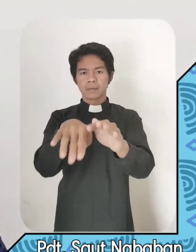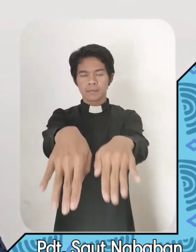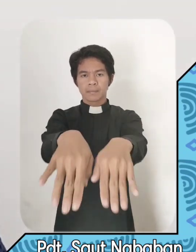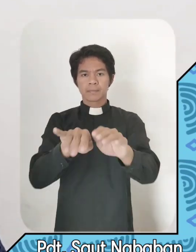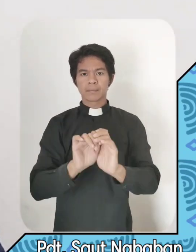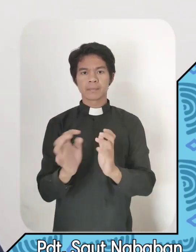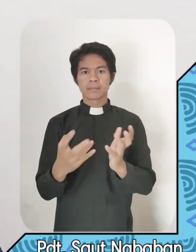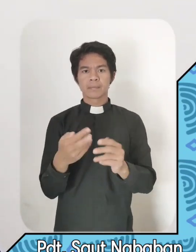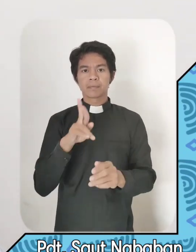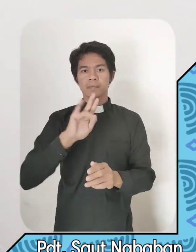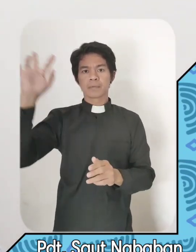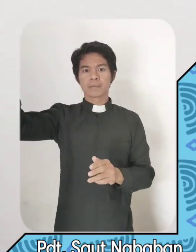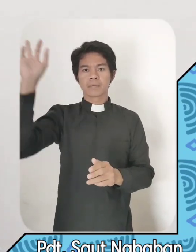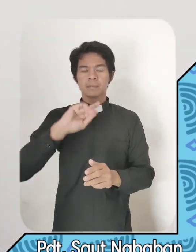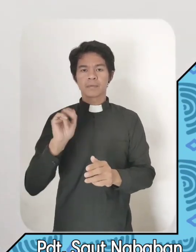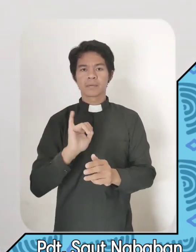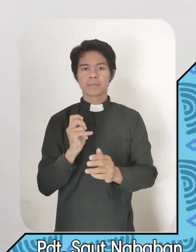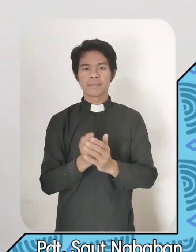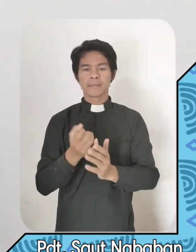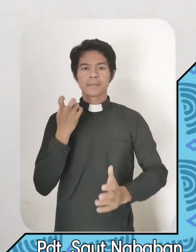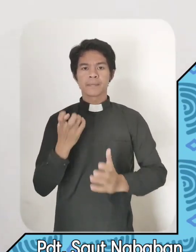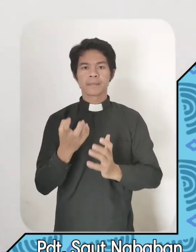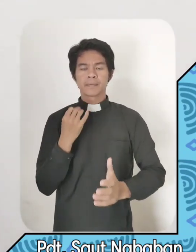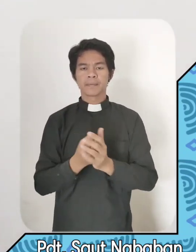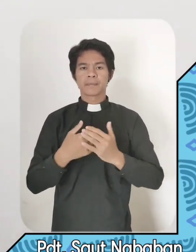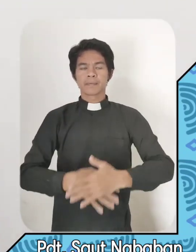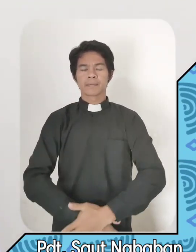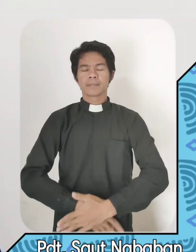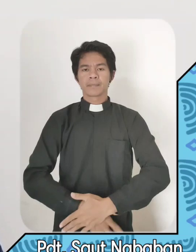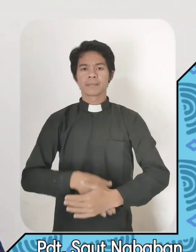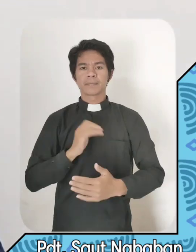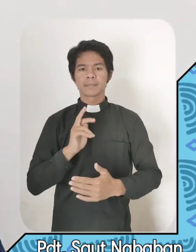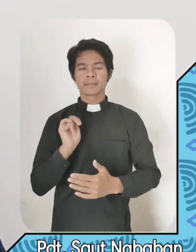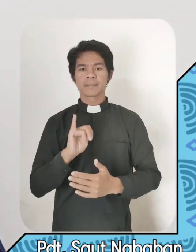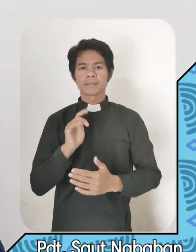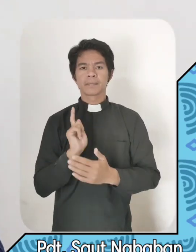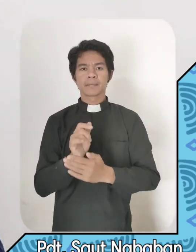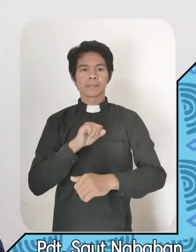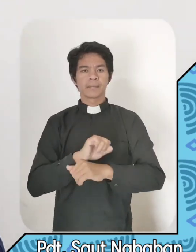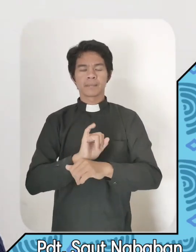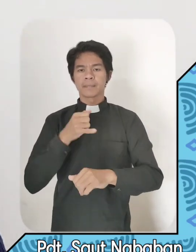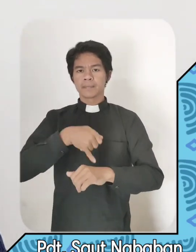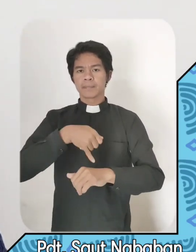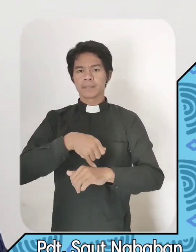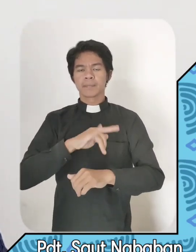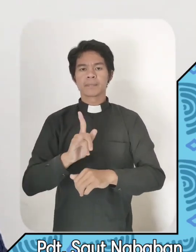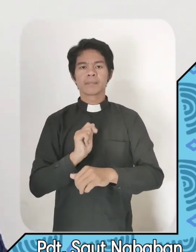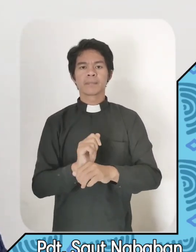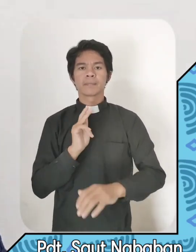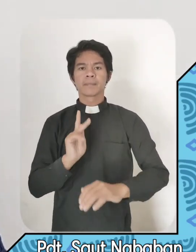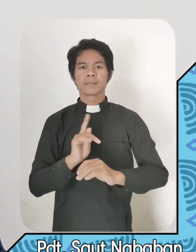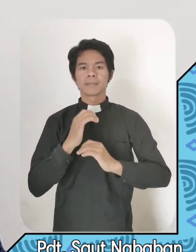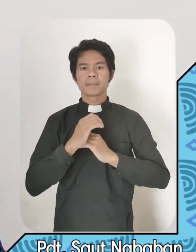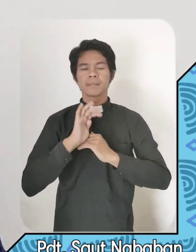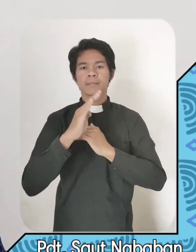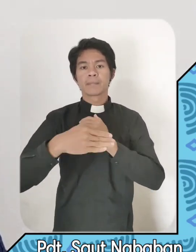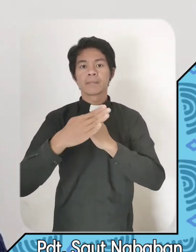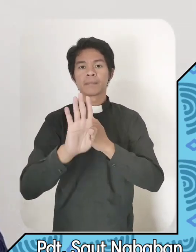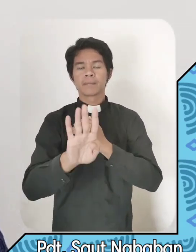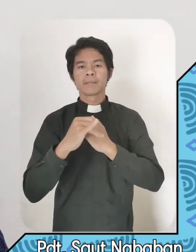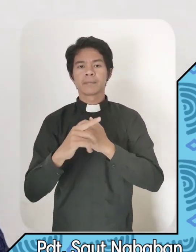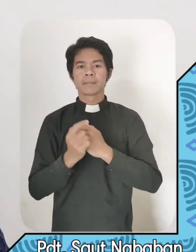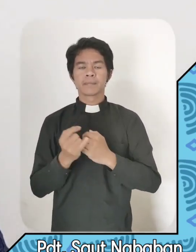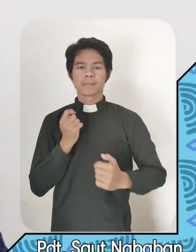roh orang yang telah meninggal. Namun, kebiasaan ini kini